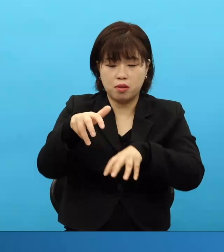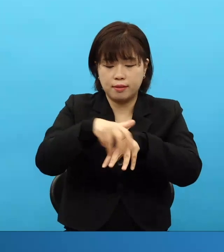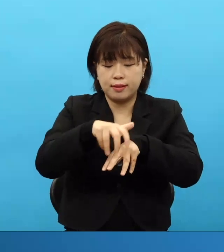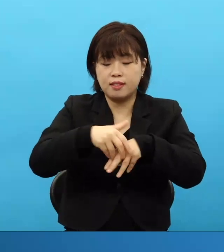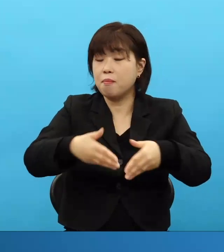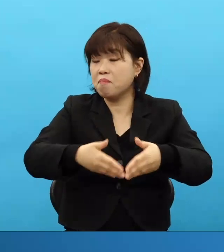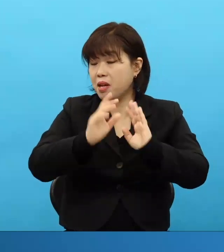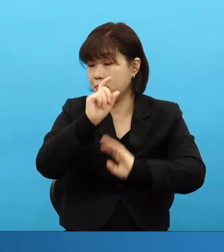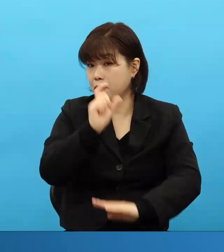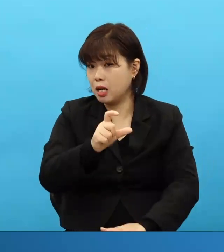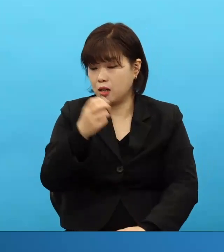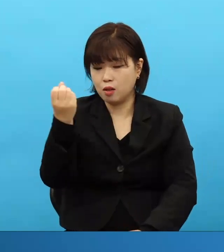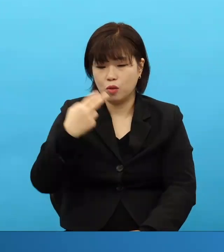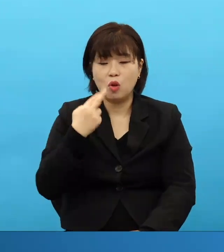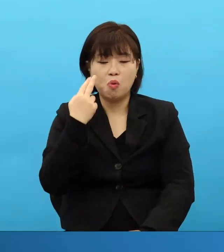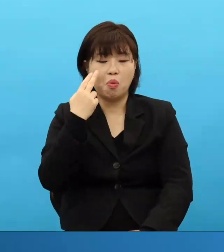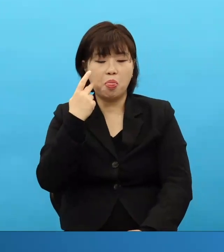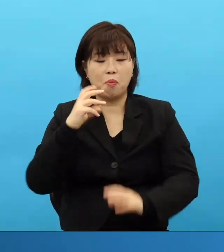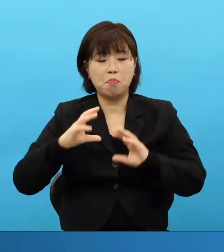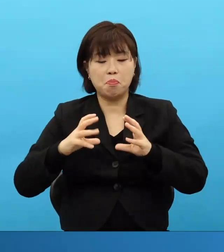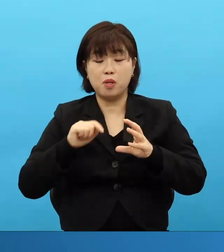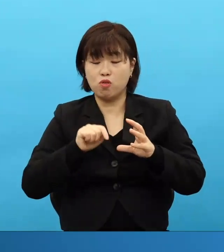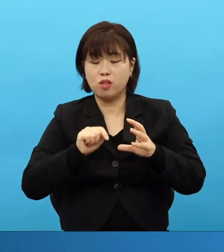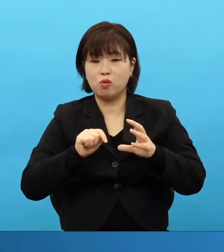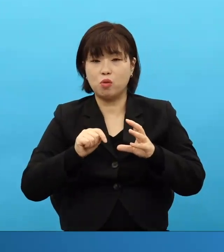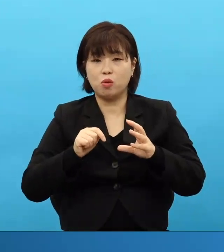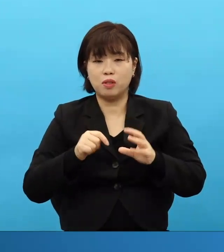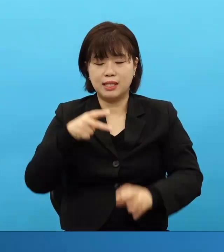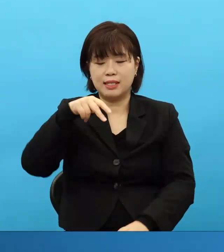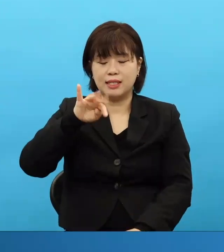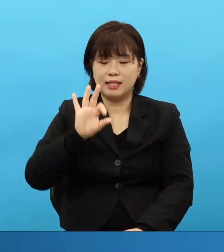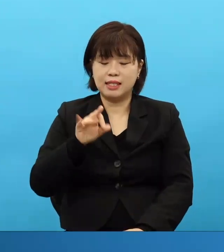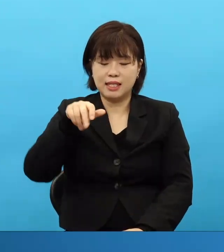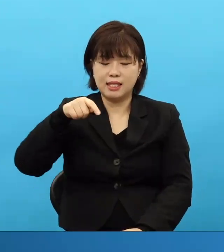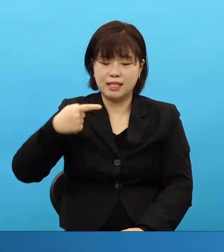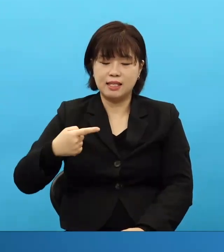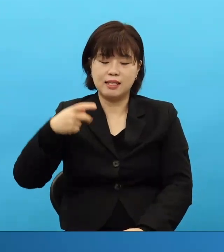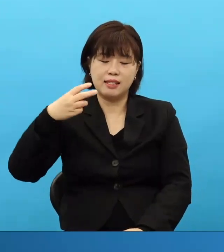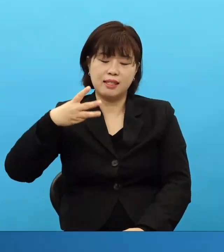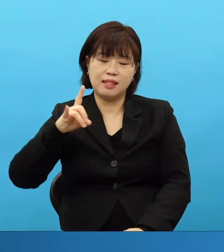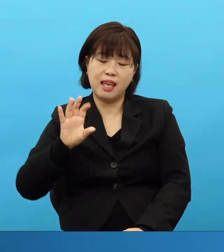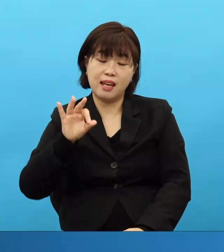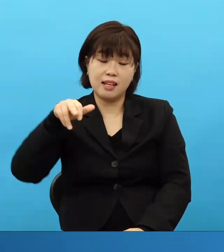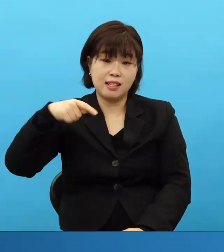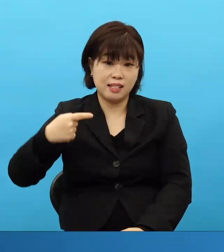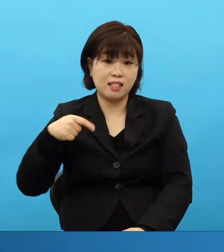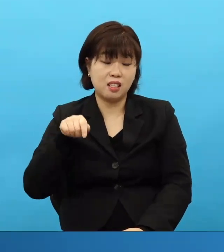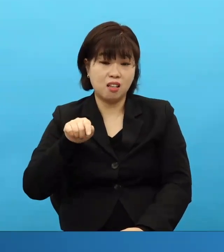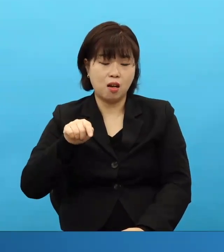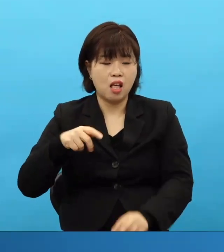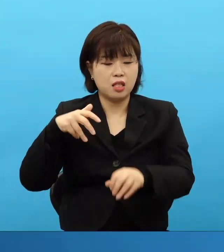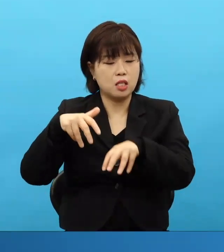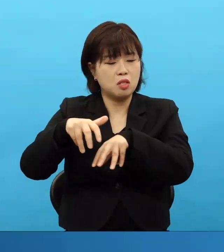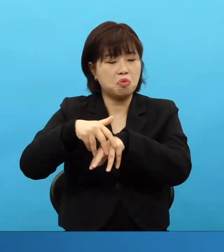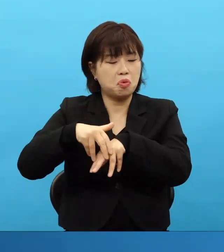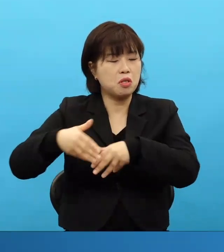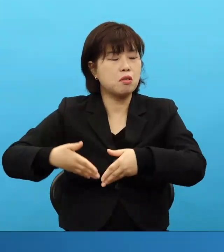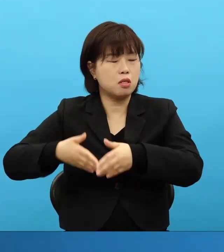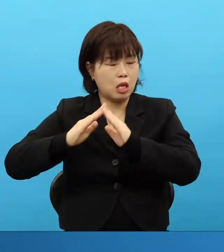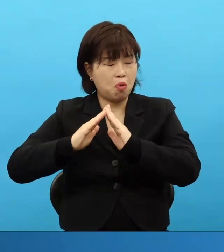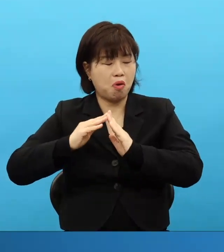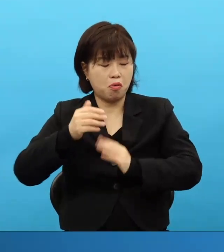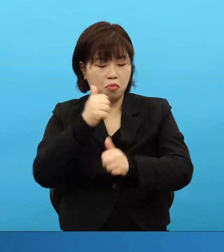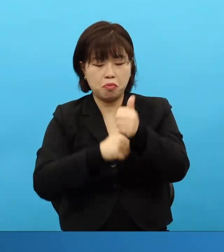tanks. 유럽에는 라운드 테이블이라고 하는 이런 조직이 유럽을 움직이고 있습니다. And Europe is moved by the system of the round table.